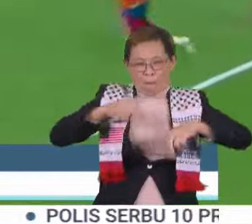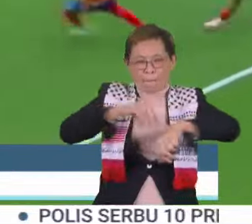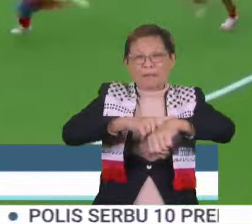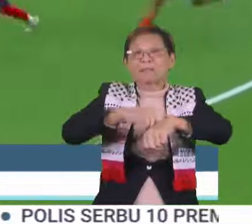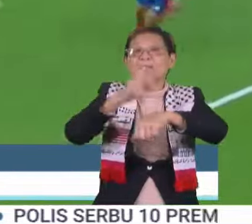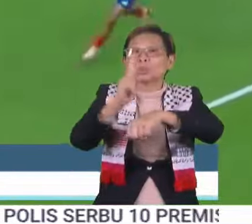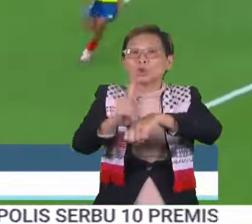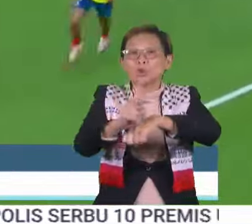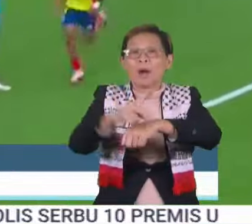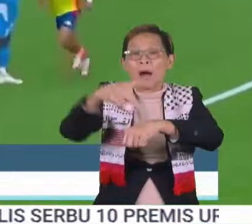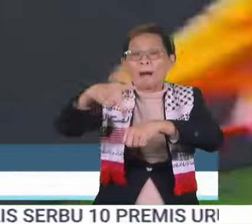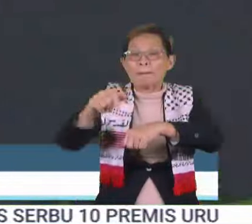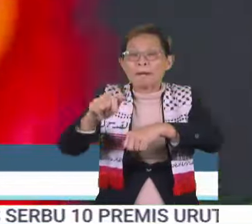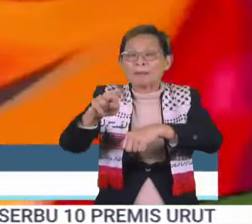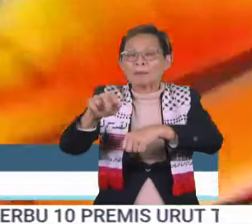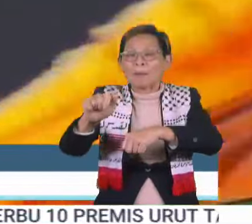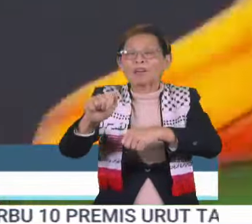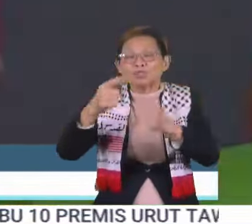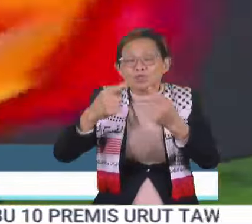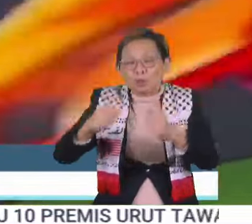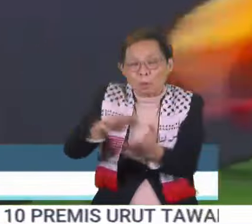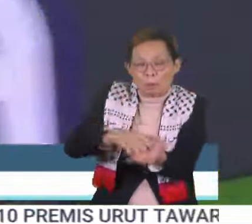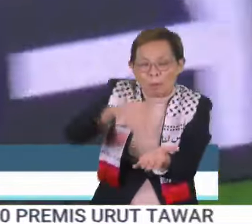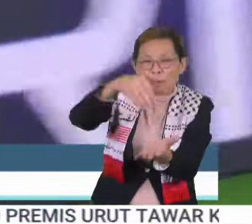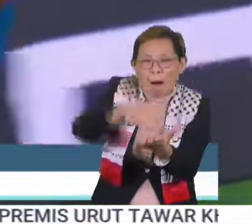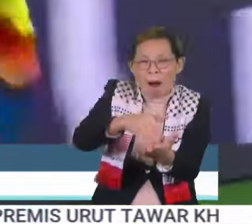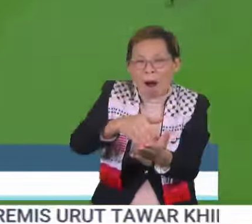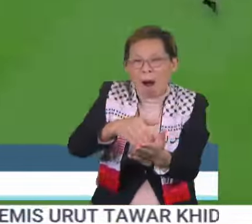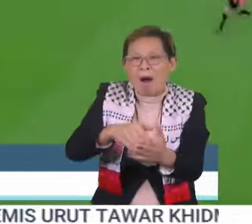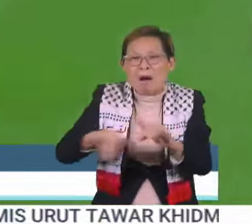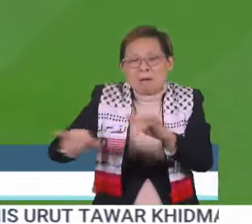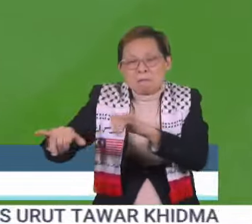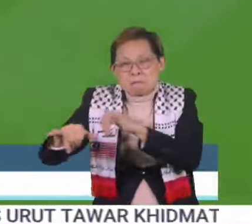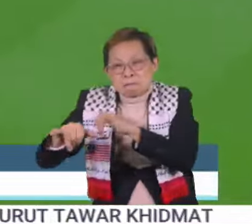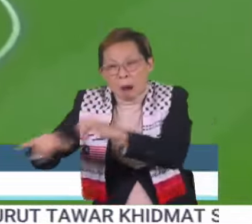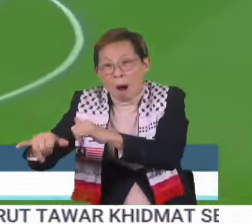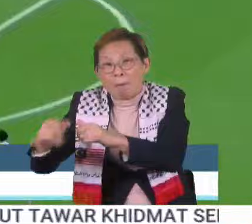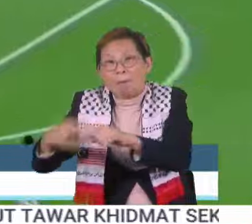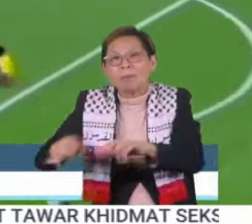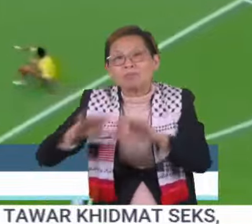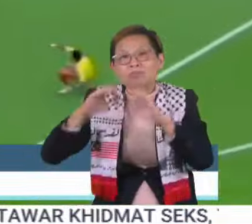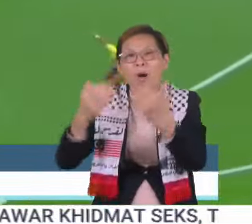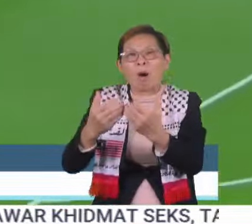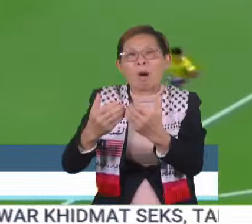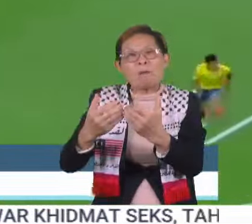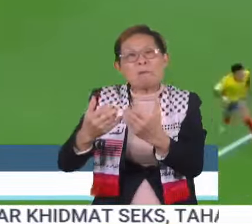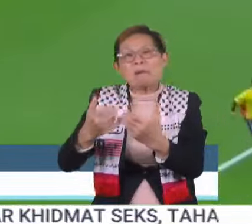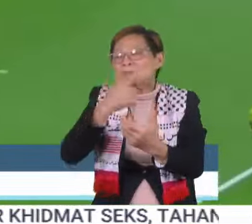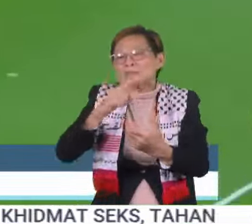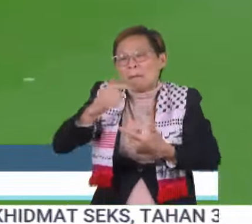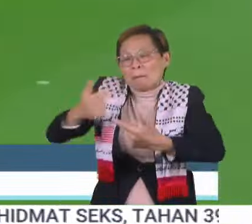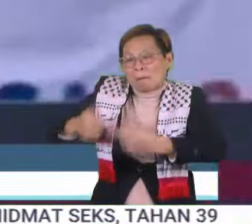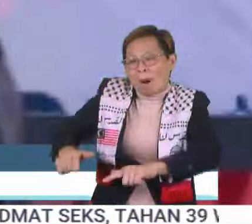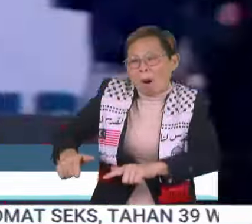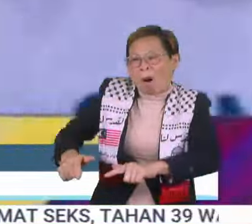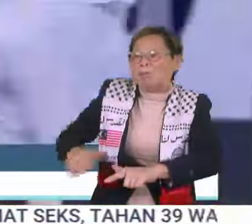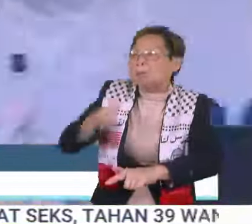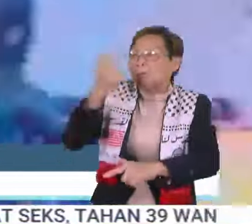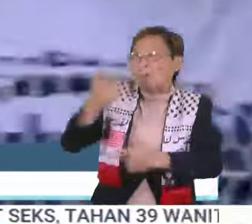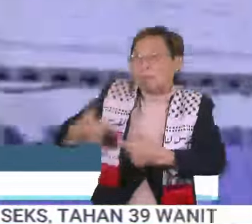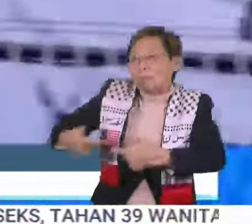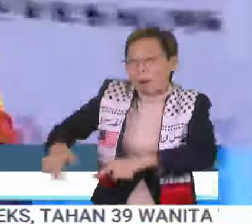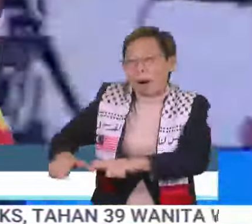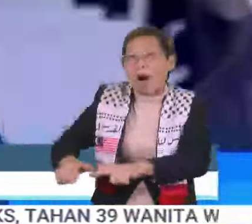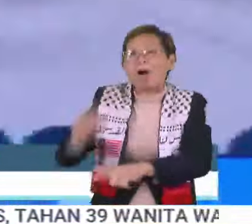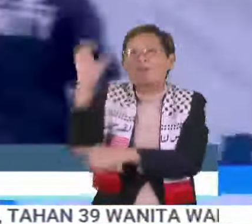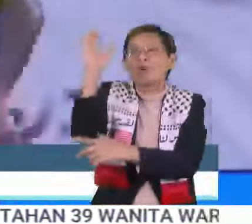kedua, Panama cuba bangkit mempamerkan aksi seimbang namun skuad Los Cafeteros enggan memberi sebarang peluang.